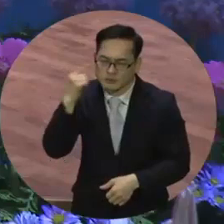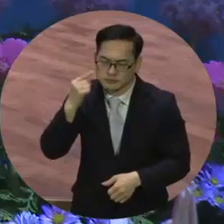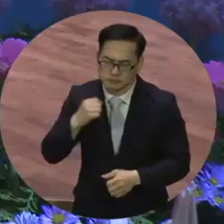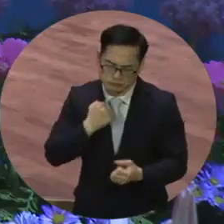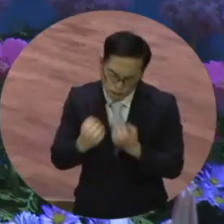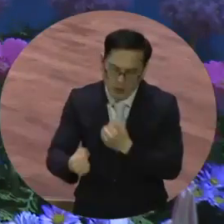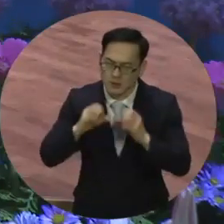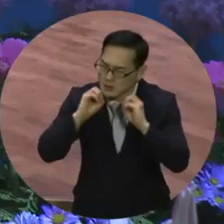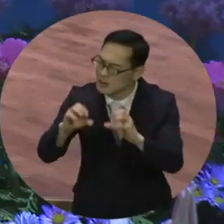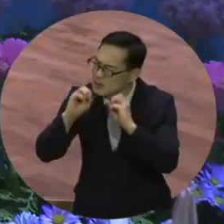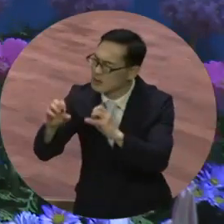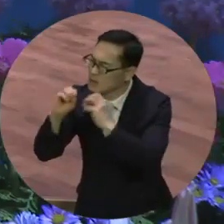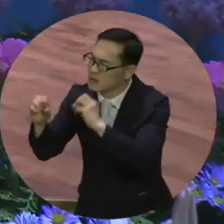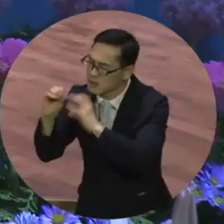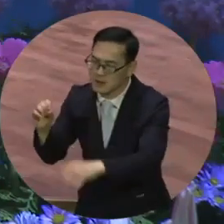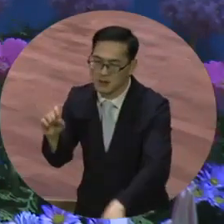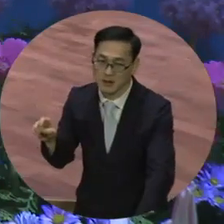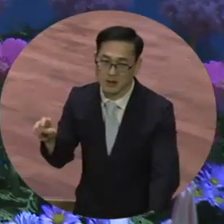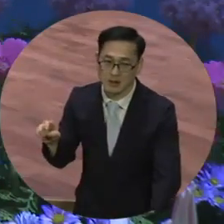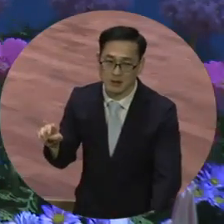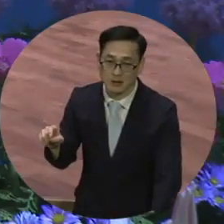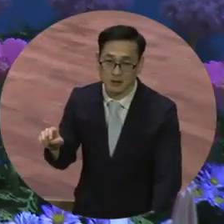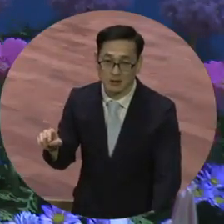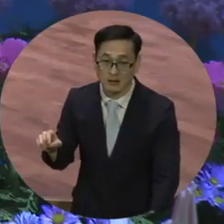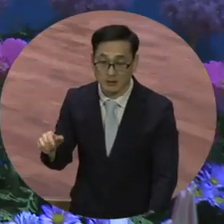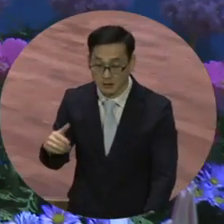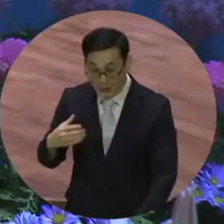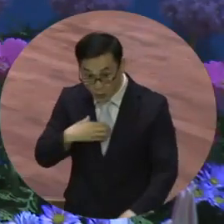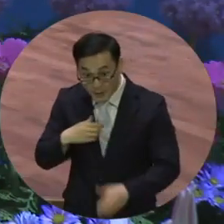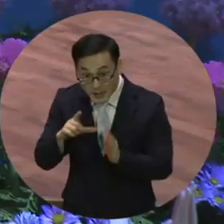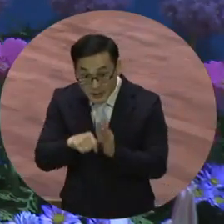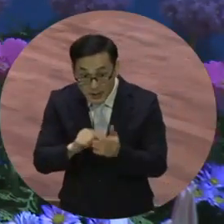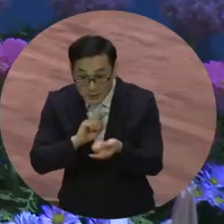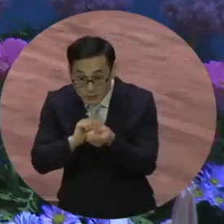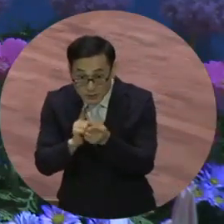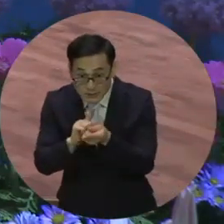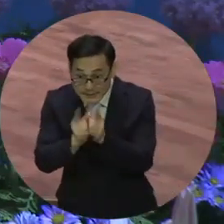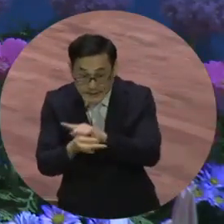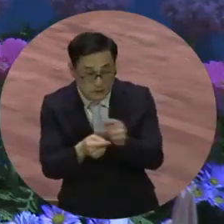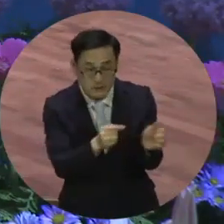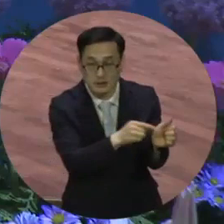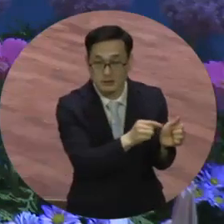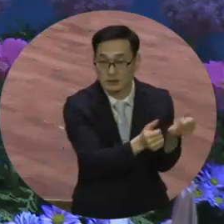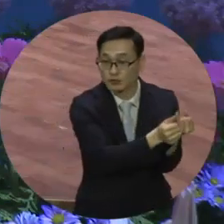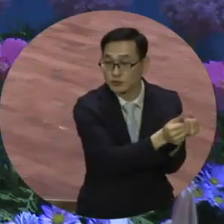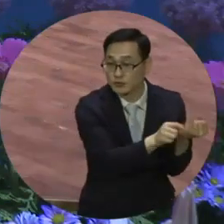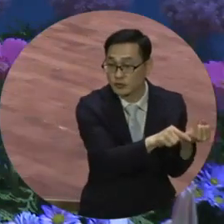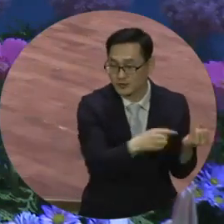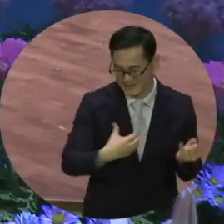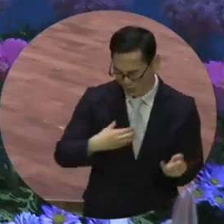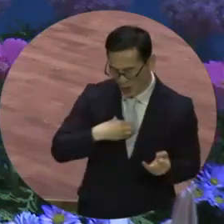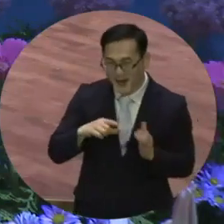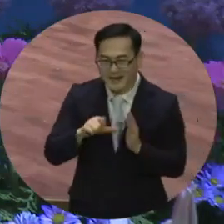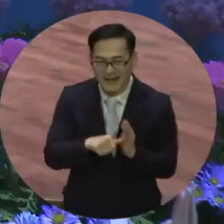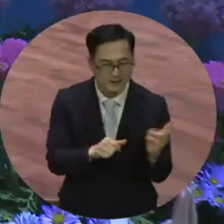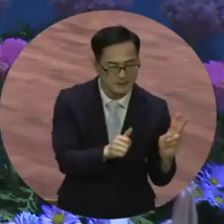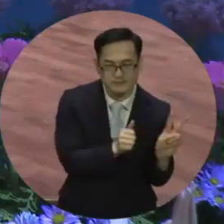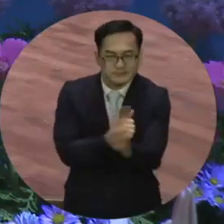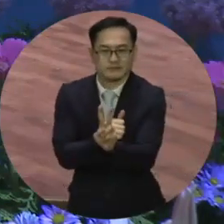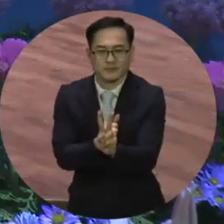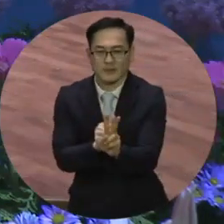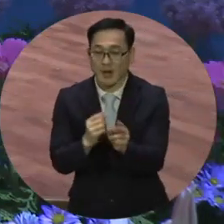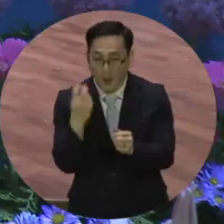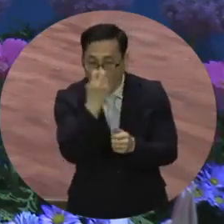때문에 이런 위기 속에서 목을 내놨다. 무슨 말입니까? 바울이 위험할 때는 자기들이 나서는